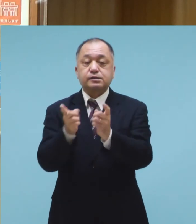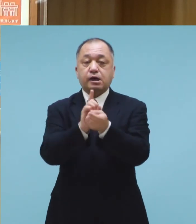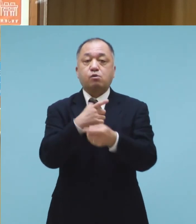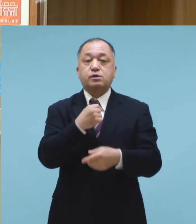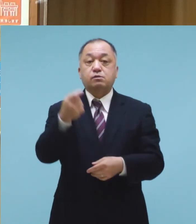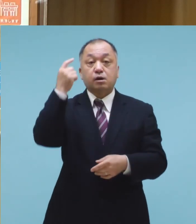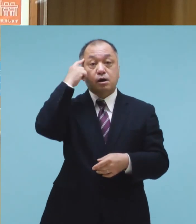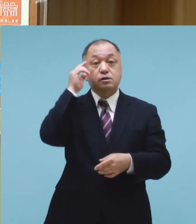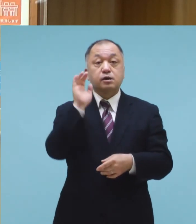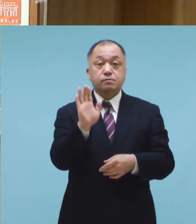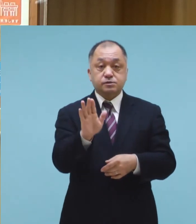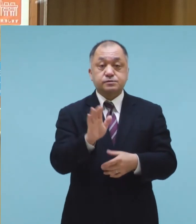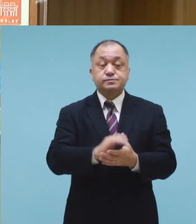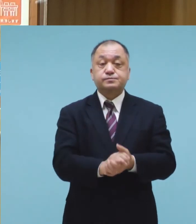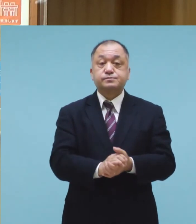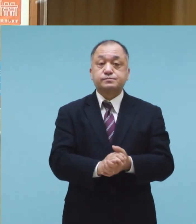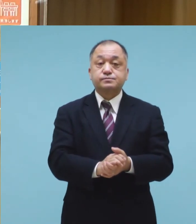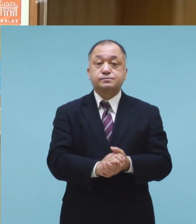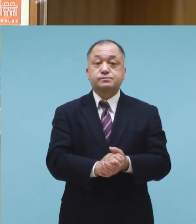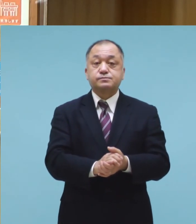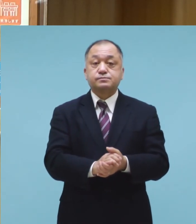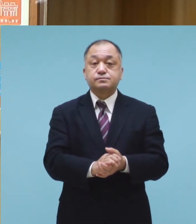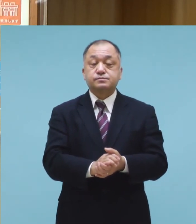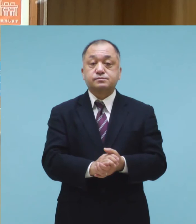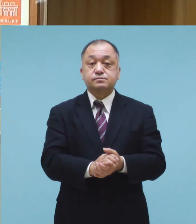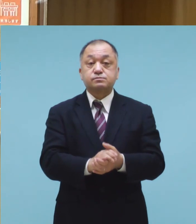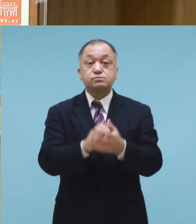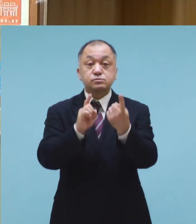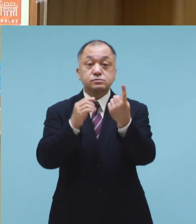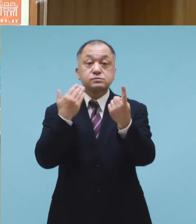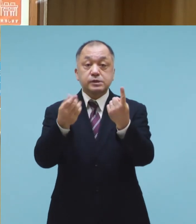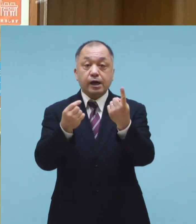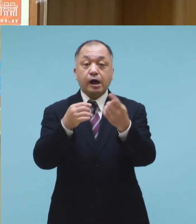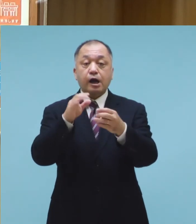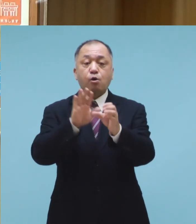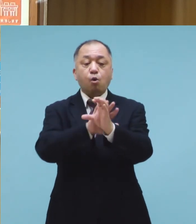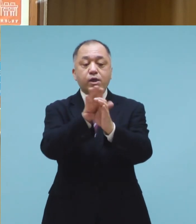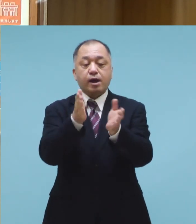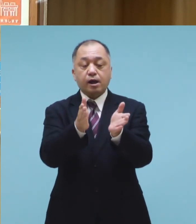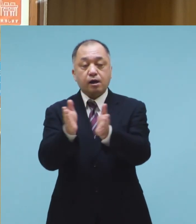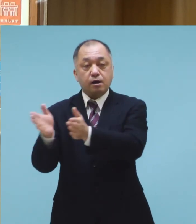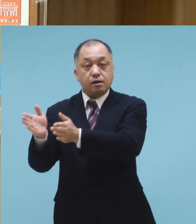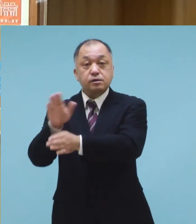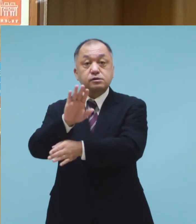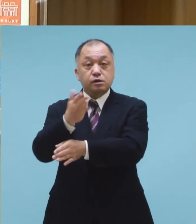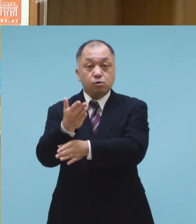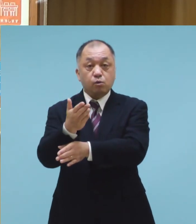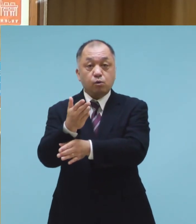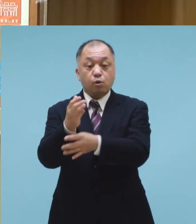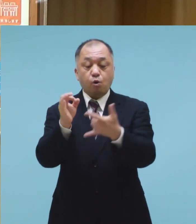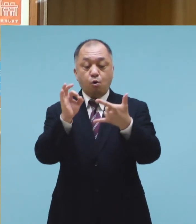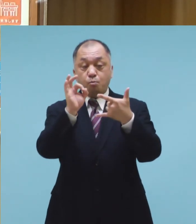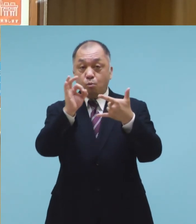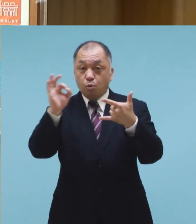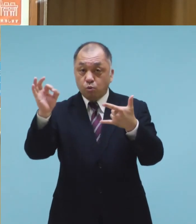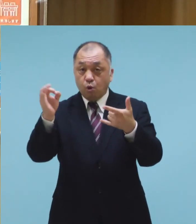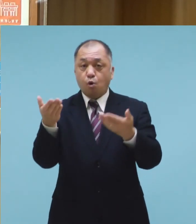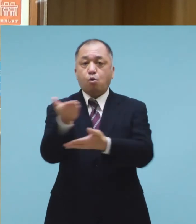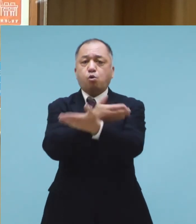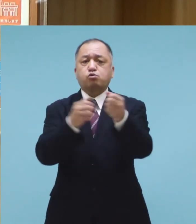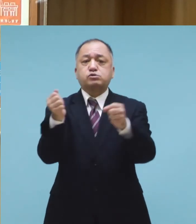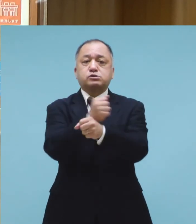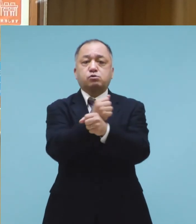ふうに思います。 わかりました。もう一点、コロナから少しそれるんですけども、北方四島交流事業